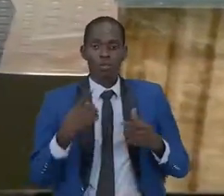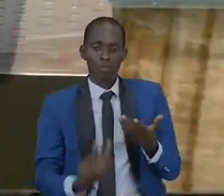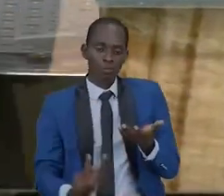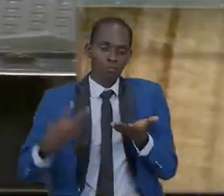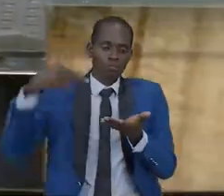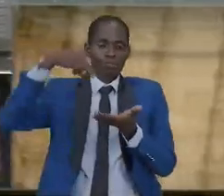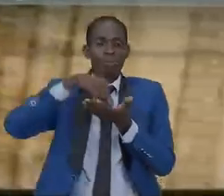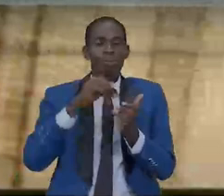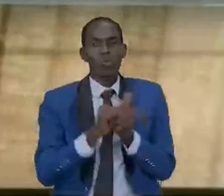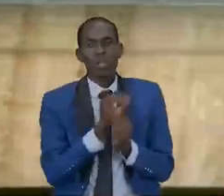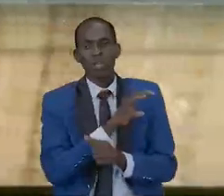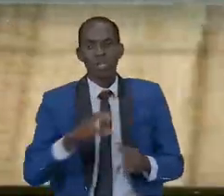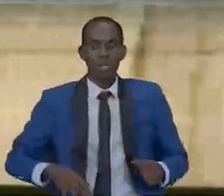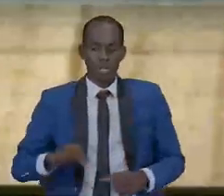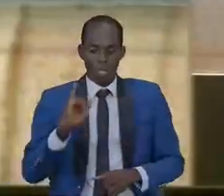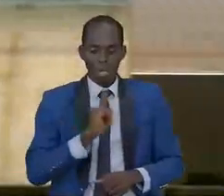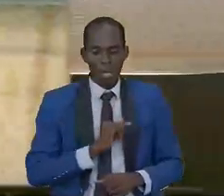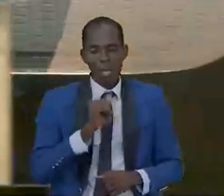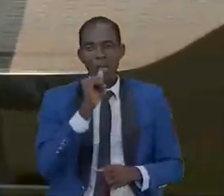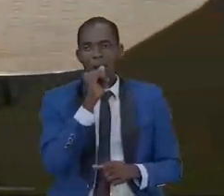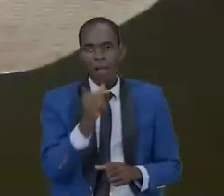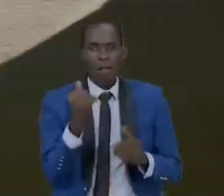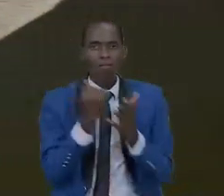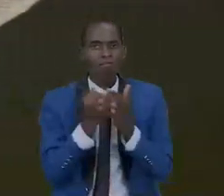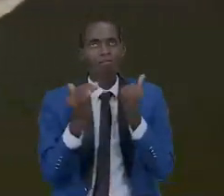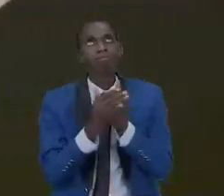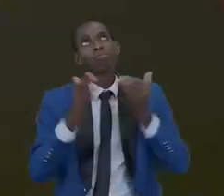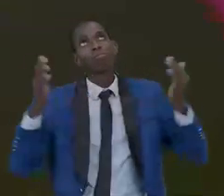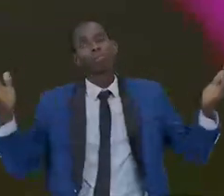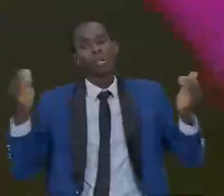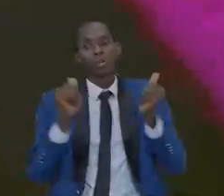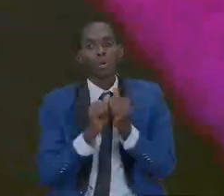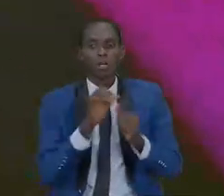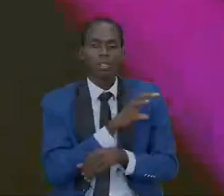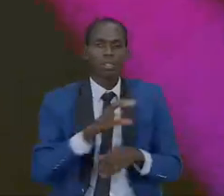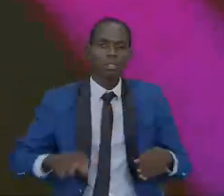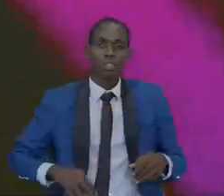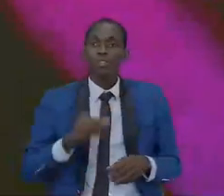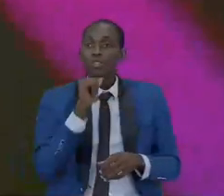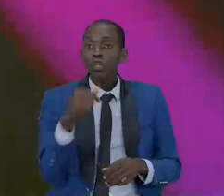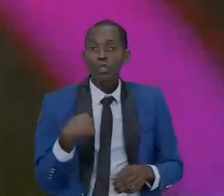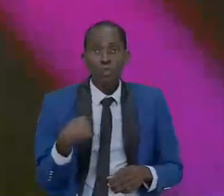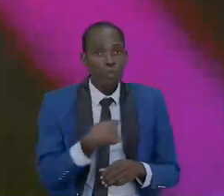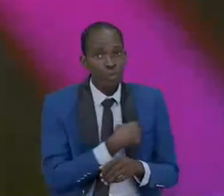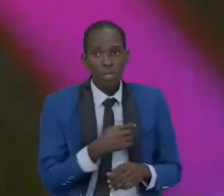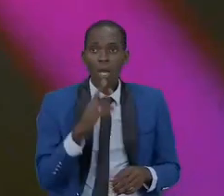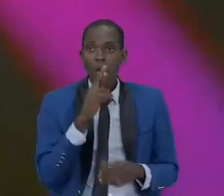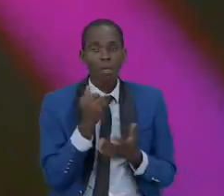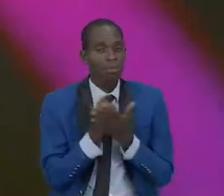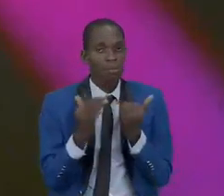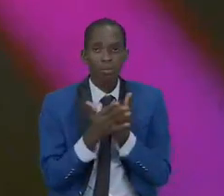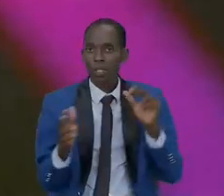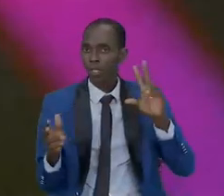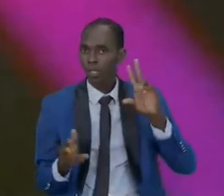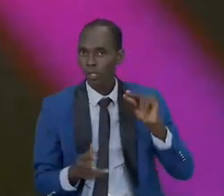avec ce j'ai été crucifié avec Christ ce n'est pas que nous avons été crucius avec